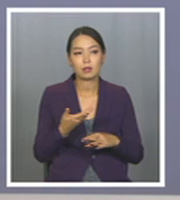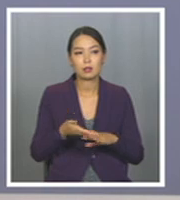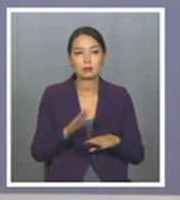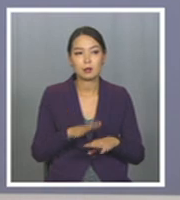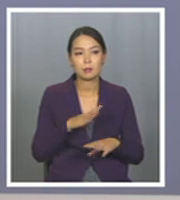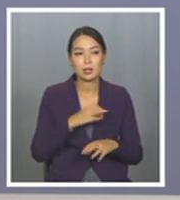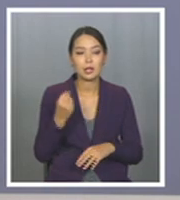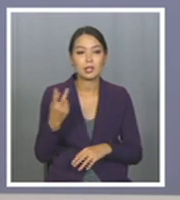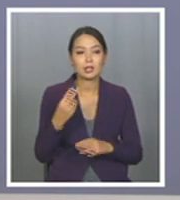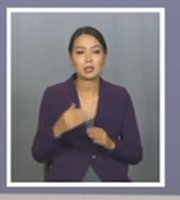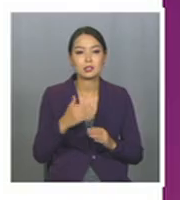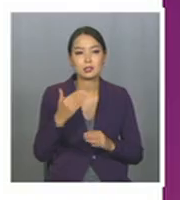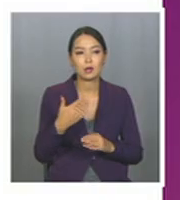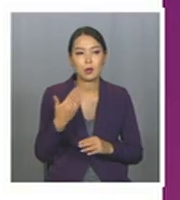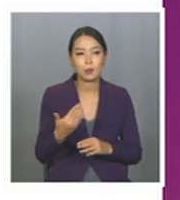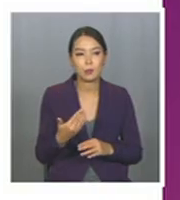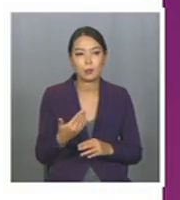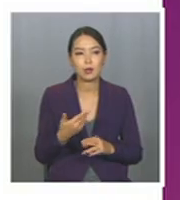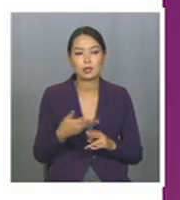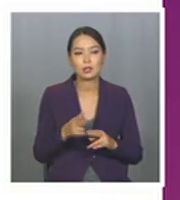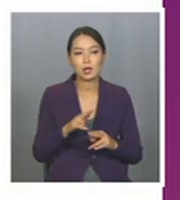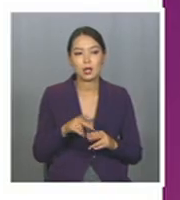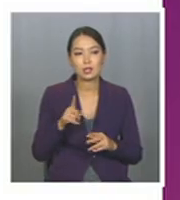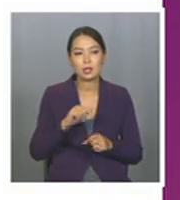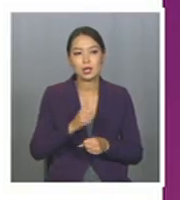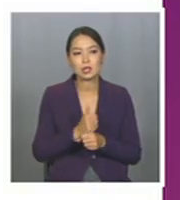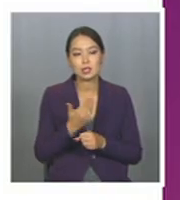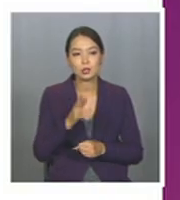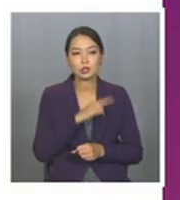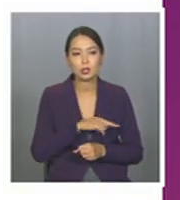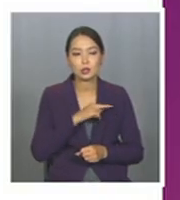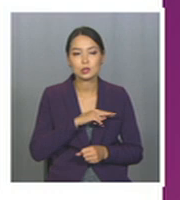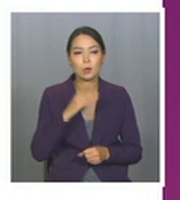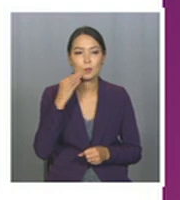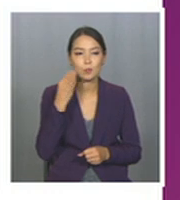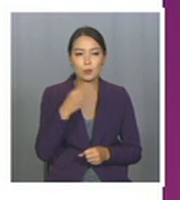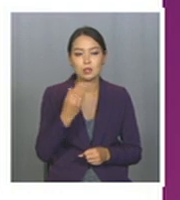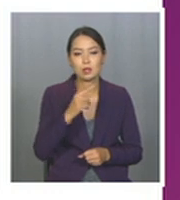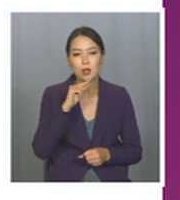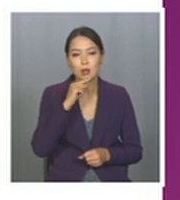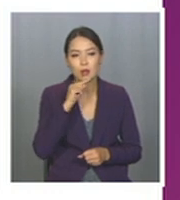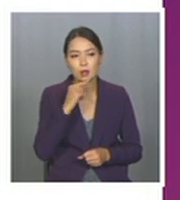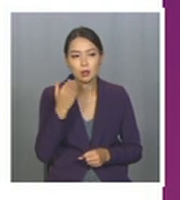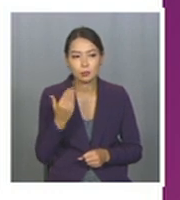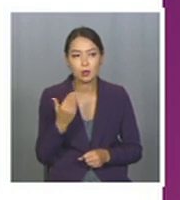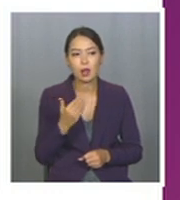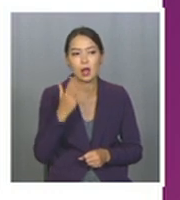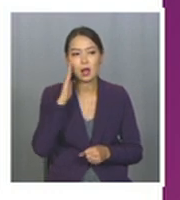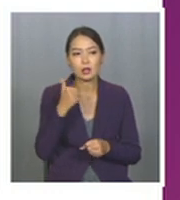негізгі алғышарттардың бірі бұл кеңестік биліктің ықпал жасаудың экономикалық емес әкімшілік